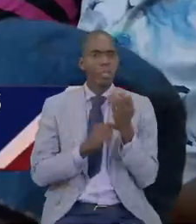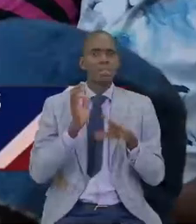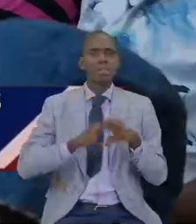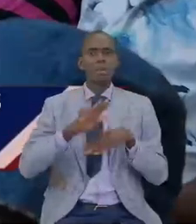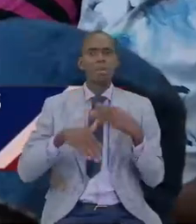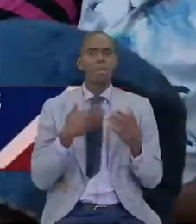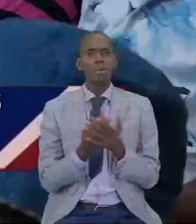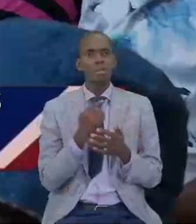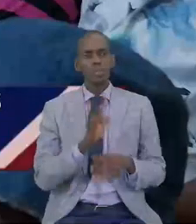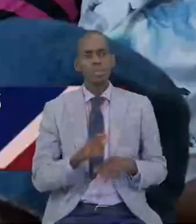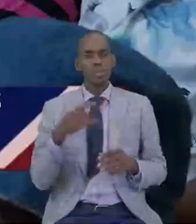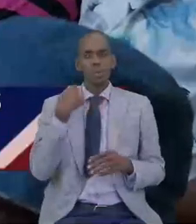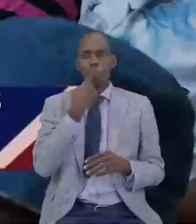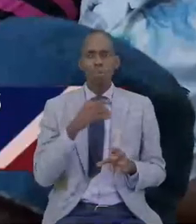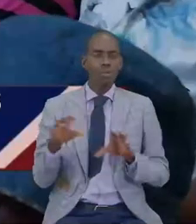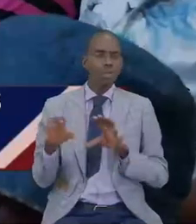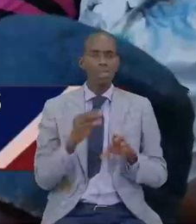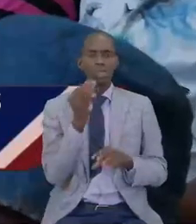mets du roi.